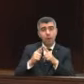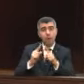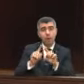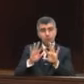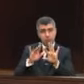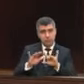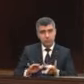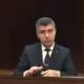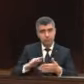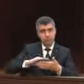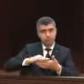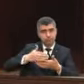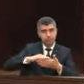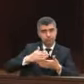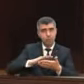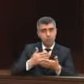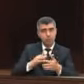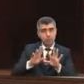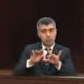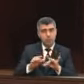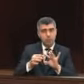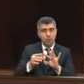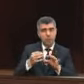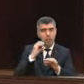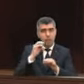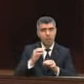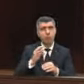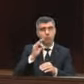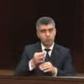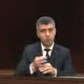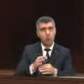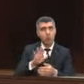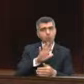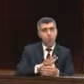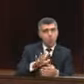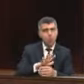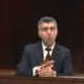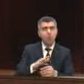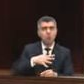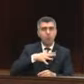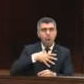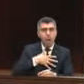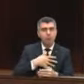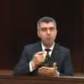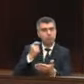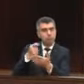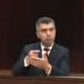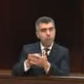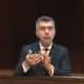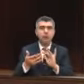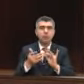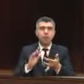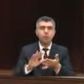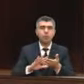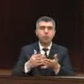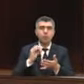كبير، اللي كيفتحوا حسابات إلكترونية واللي كيمكن للسادة المحامون يوضعوا المقال والأداء. مؤخرا قمت رفقة السيد رئيس